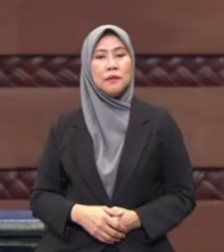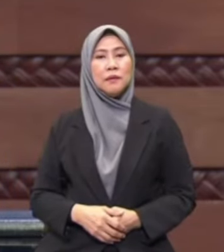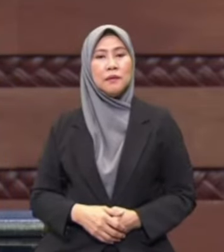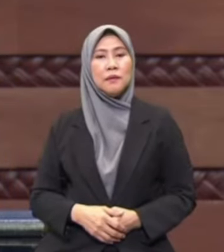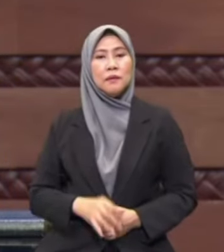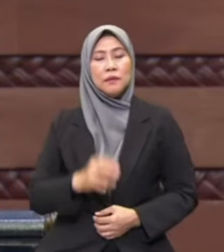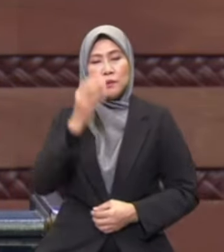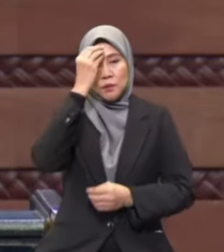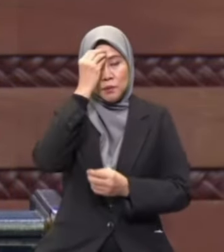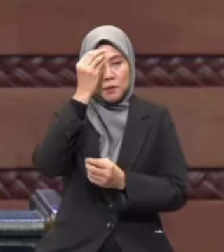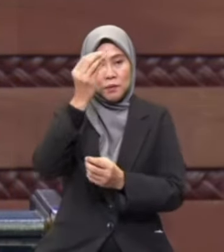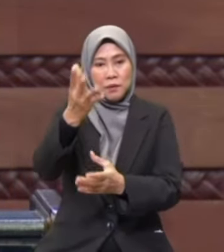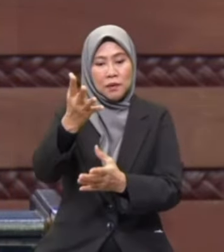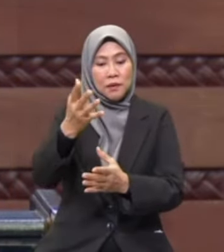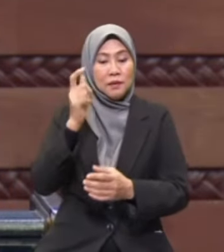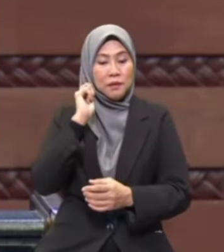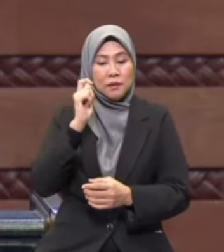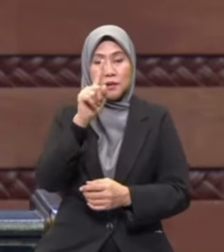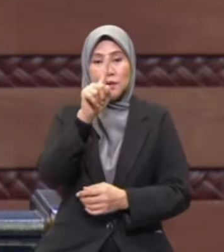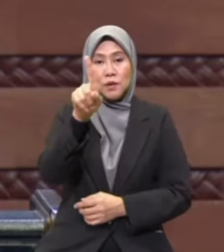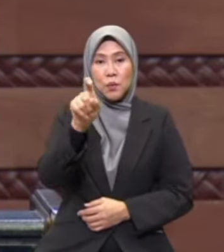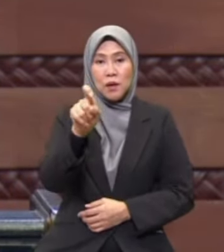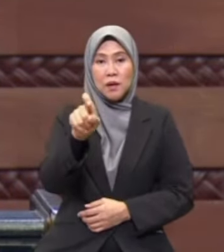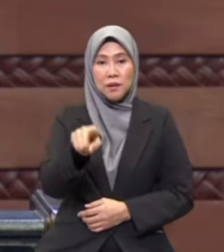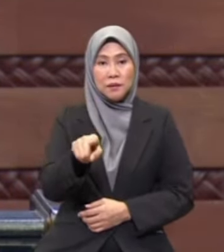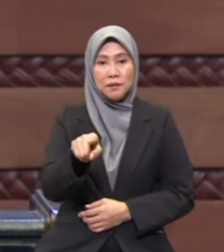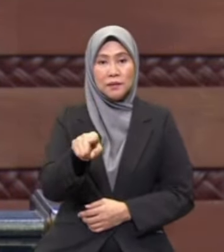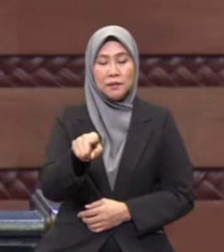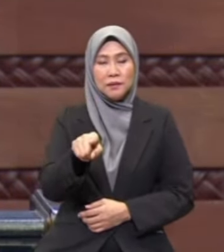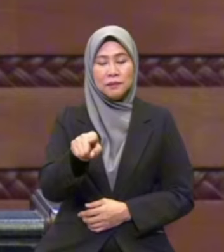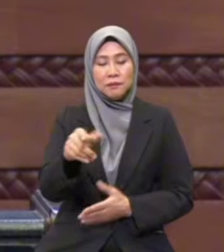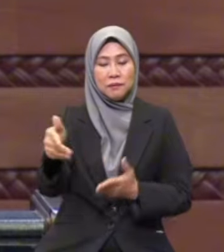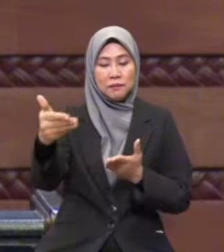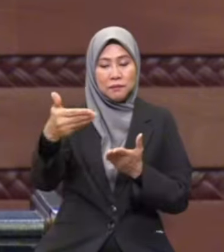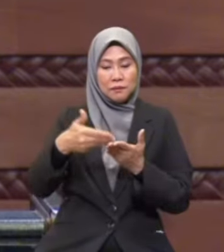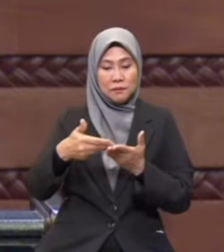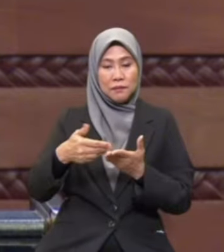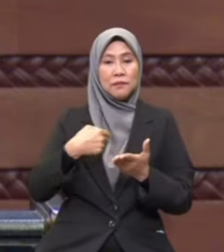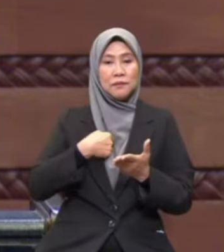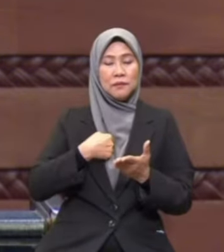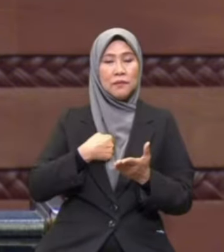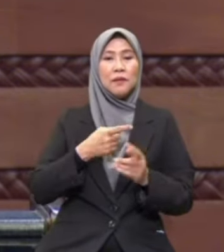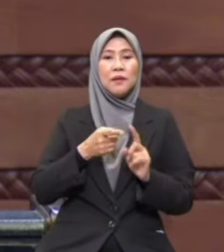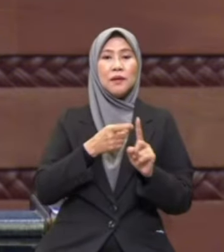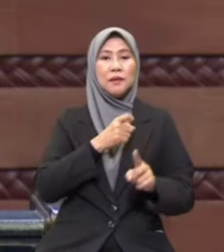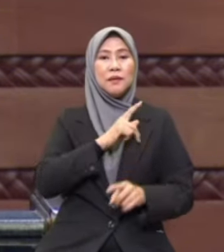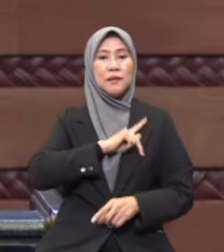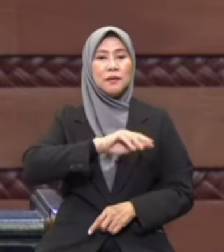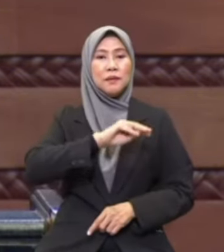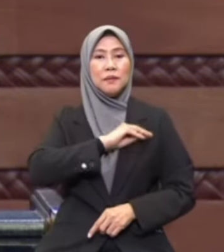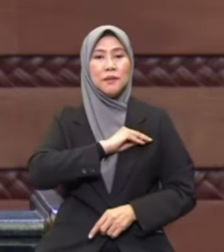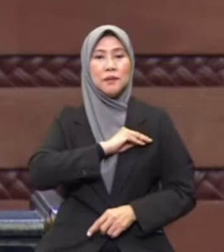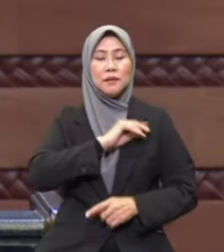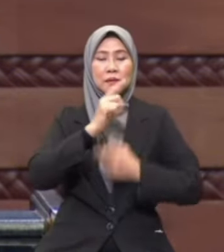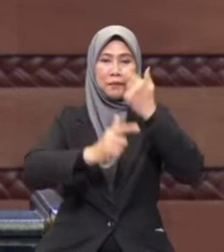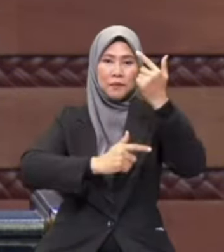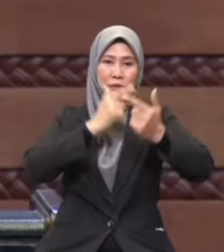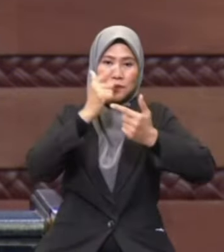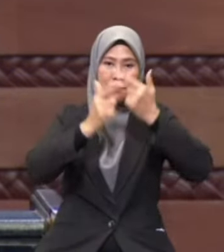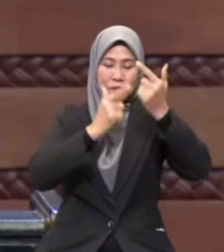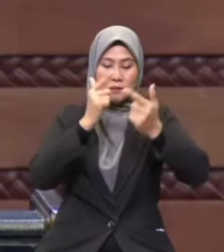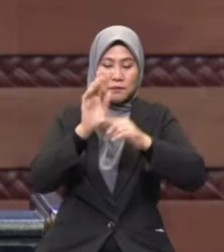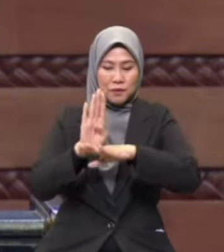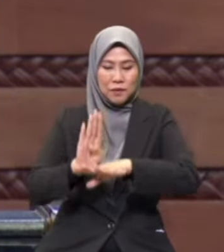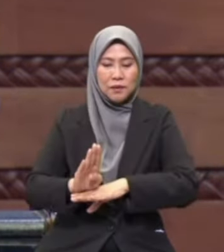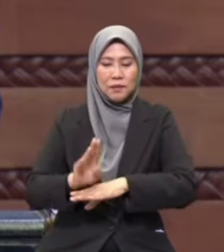berhormat atas soalan yang dikemukakan kepada kementerian pelancungan seni dan budayaya